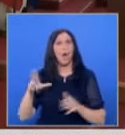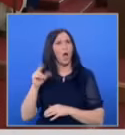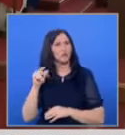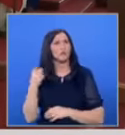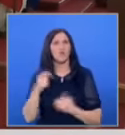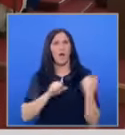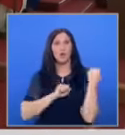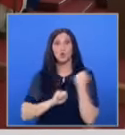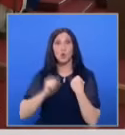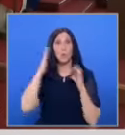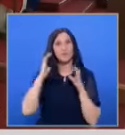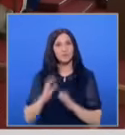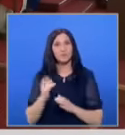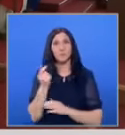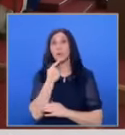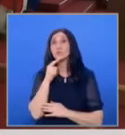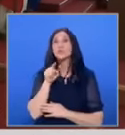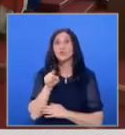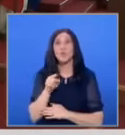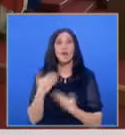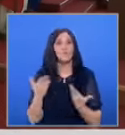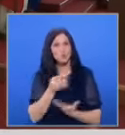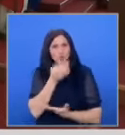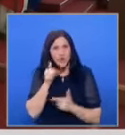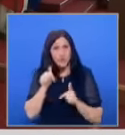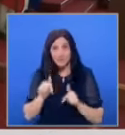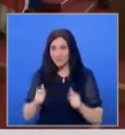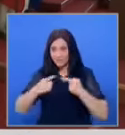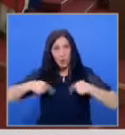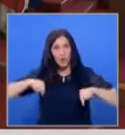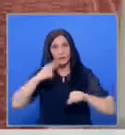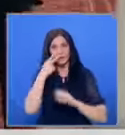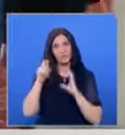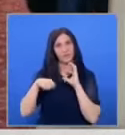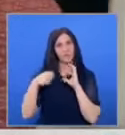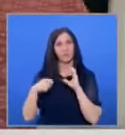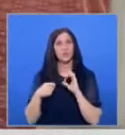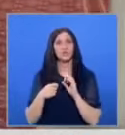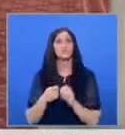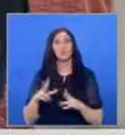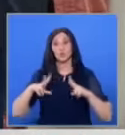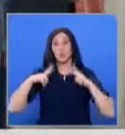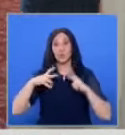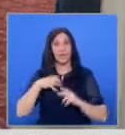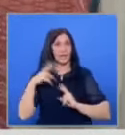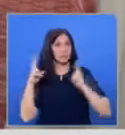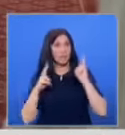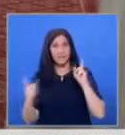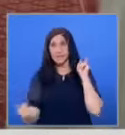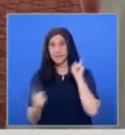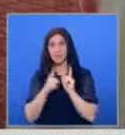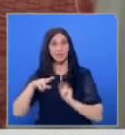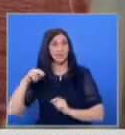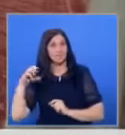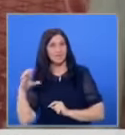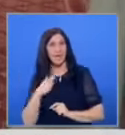конституционно правителство. Подробностите за това какво се случи днес в кулоарите вижте в репортажа. Още сутринта ГЕРБ-СДС се срещнаха с